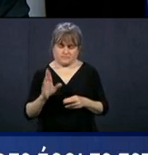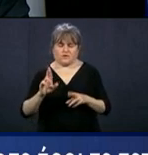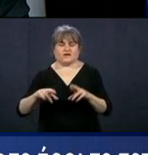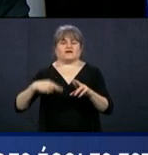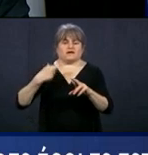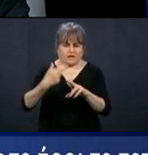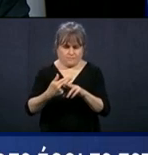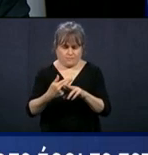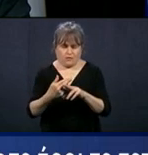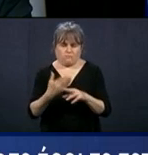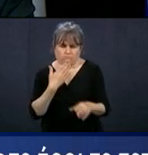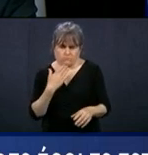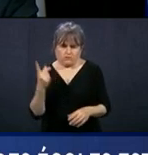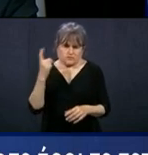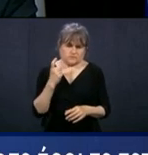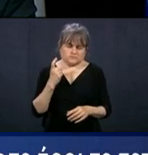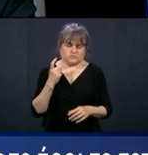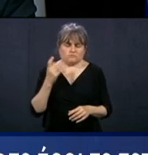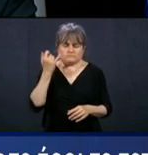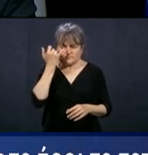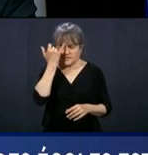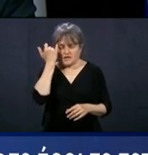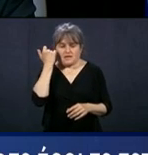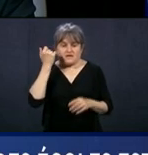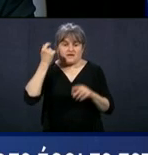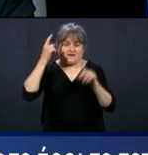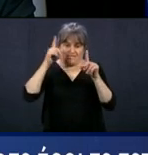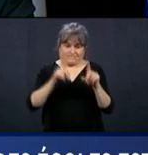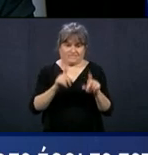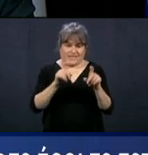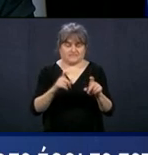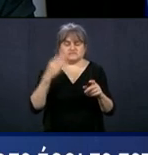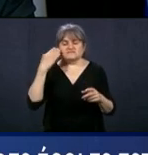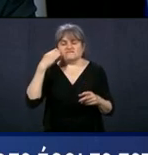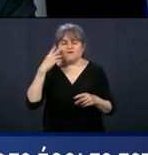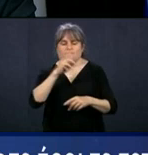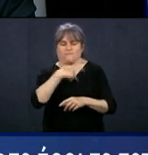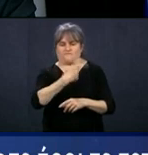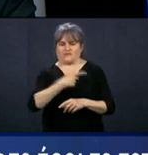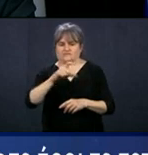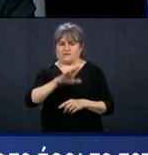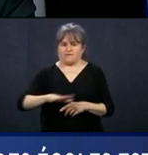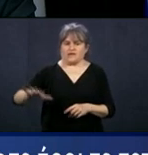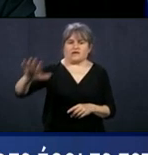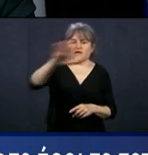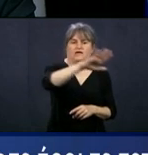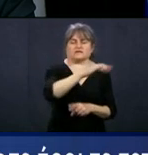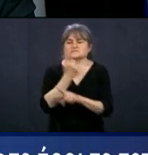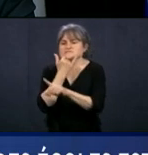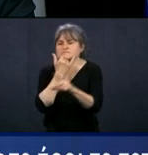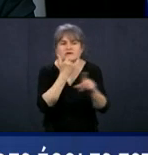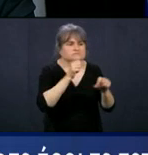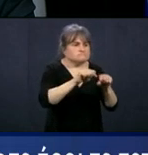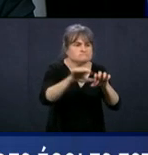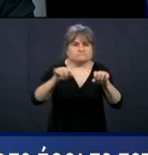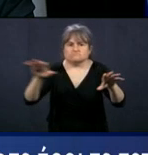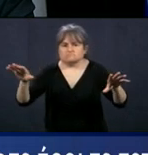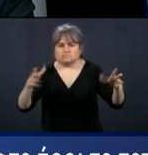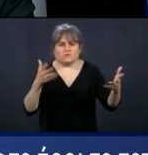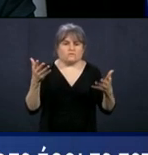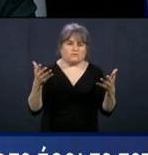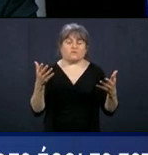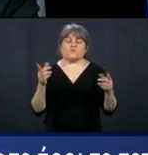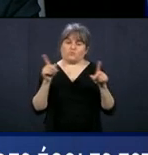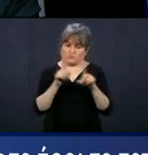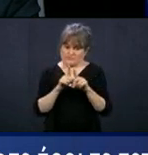quelque part, je pense que les tests, c'est une façon d'avoir un portrait de la situation, mais la déclaration des cas puis les investigations de contact aussi, ça nous donne une